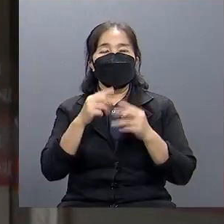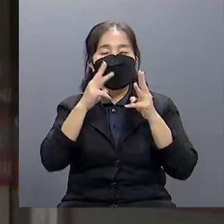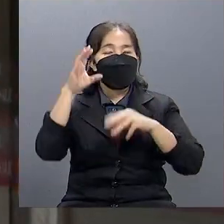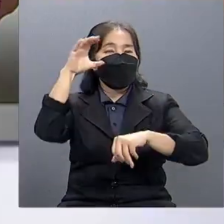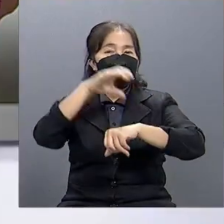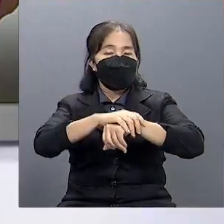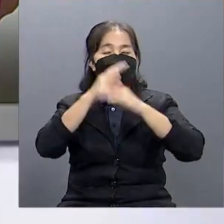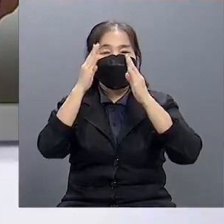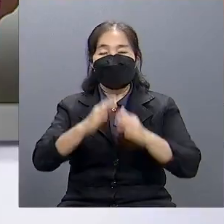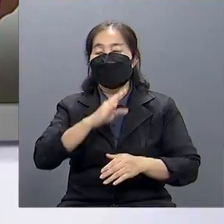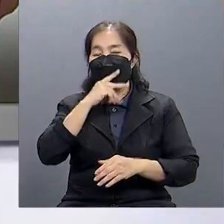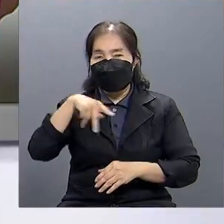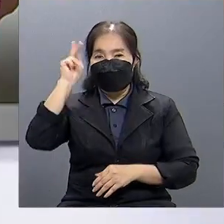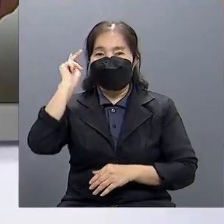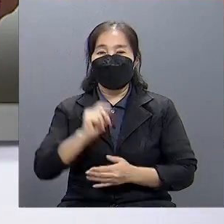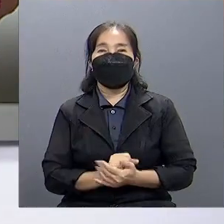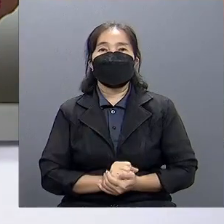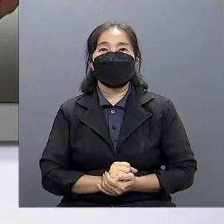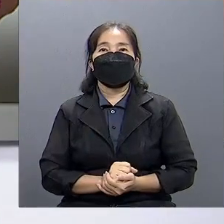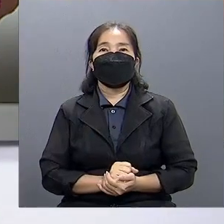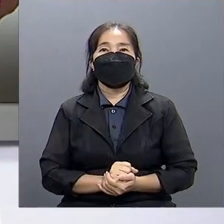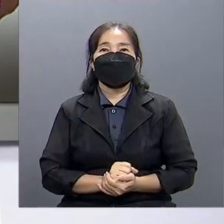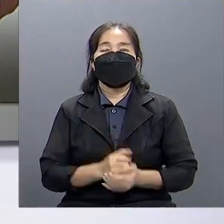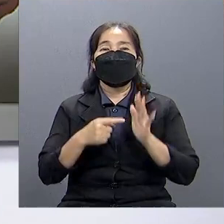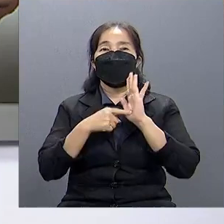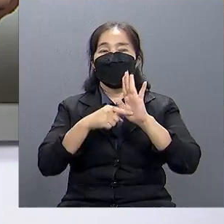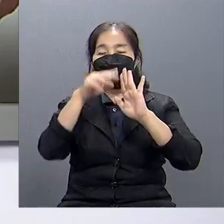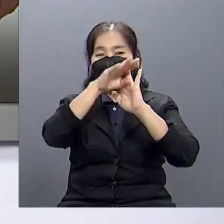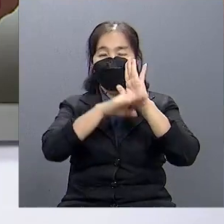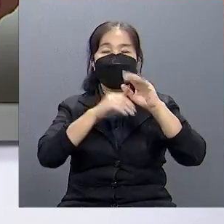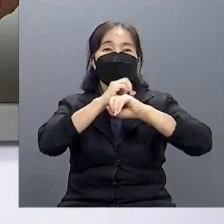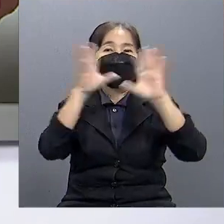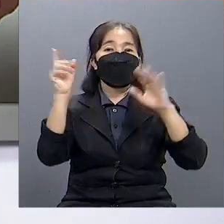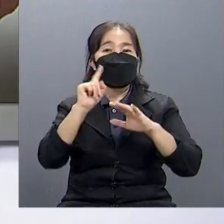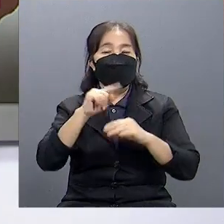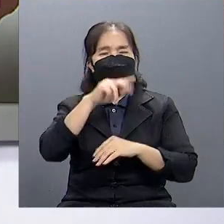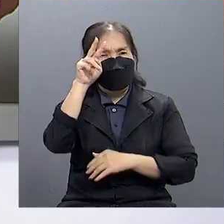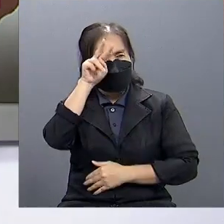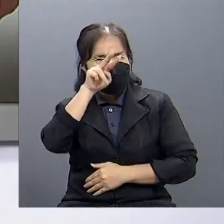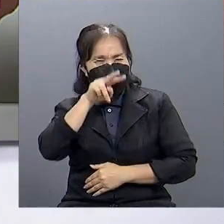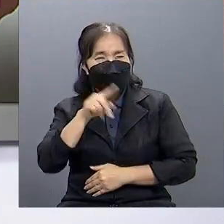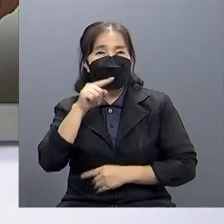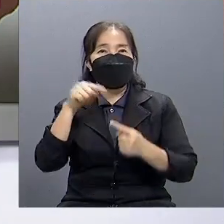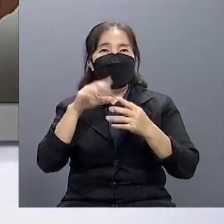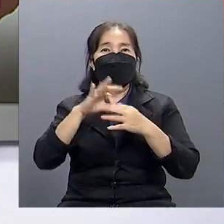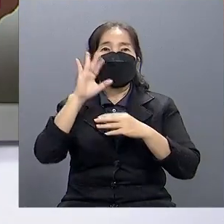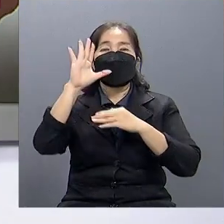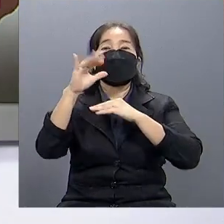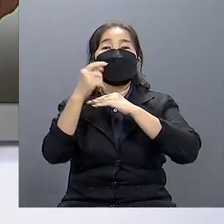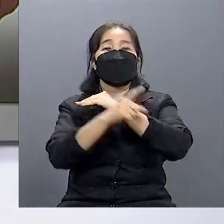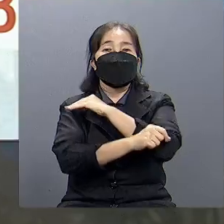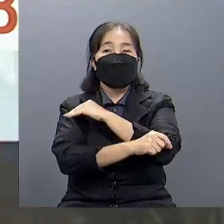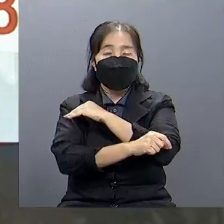ค่ะหนึ่งในตัวอย่างที่ชัดเจนค่ะคุณผู้ชมอาจจะดูได้จากประเทศสิงคโปร์นะคะถ้ามาดูตารางคะแนน